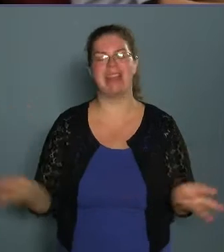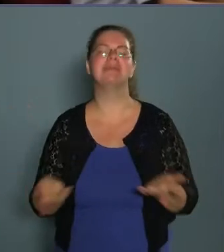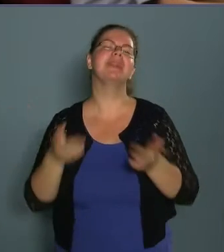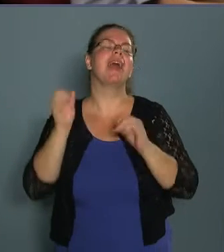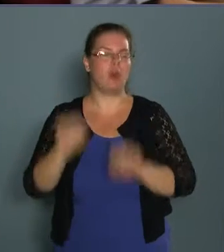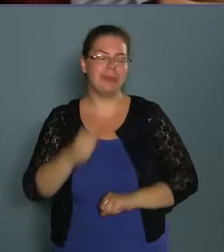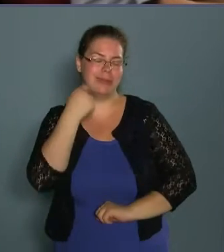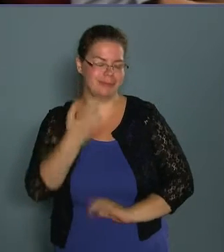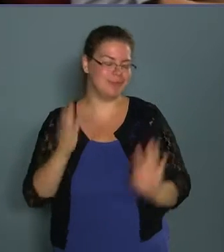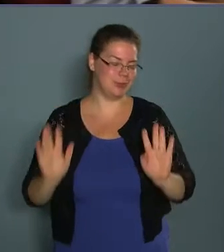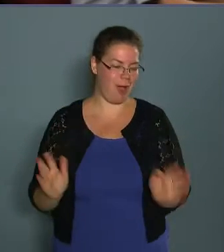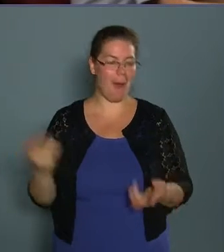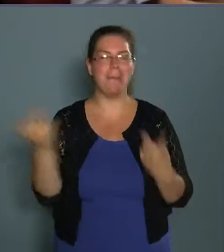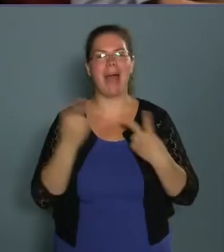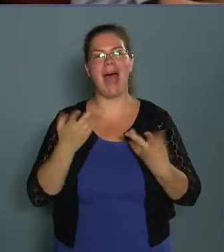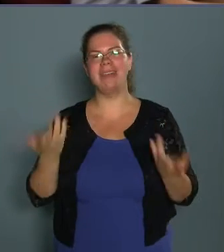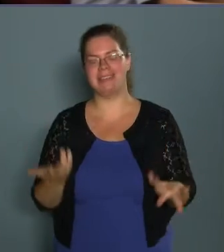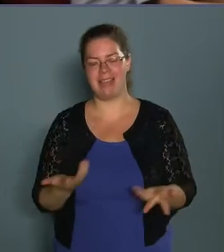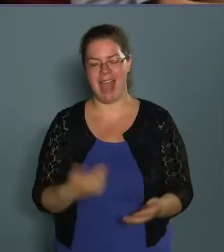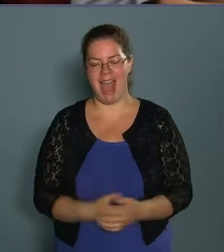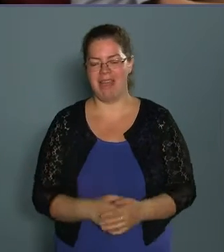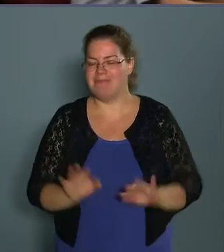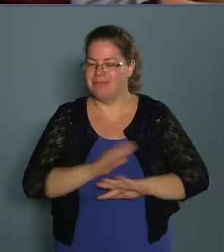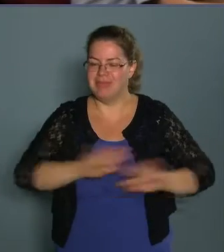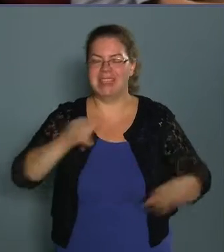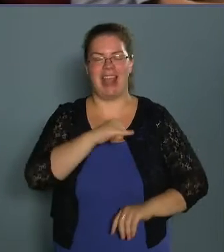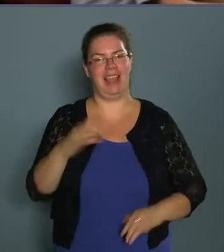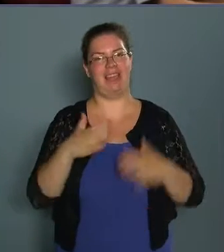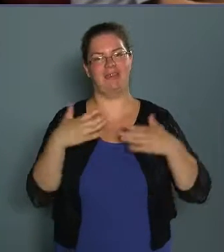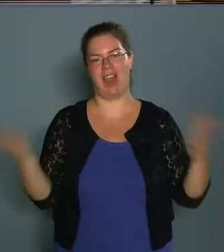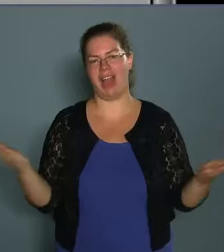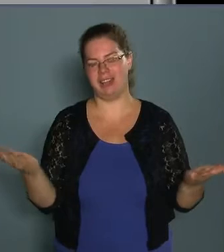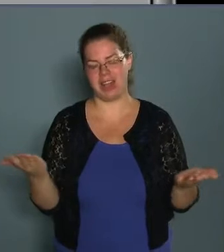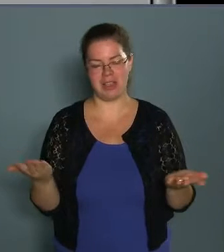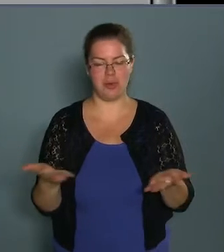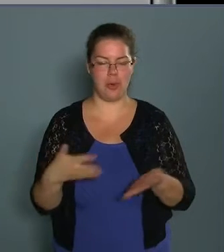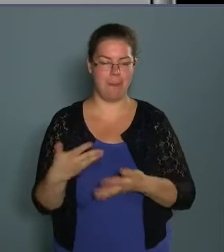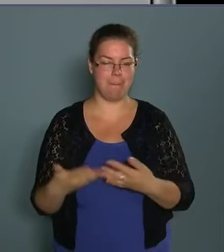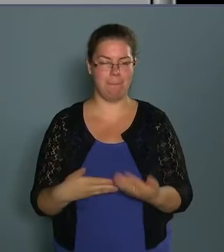Komolyabbra fordítva a szót, hát természetesen a minden év legnagyobb